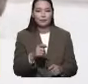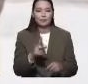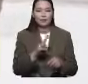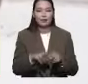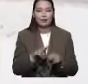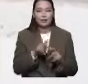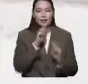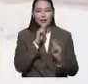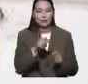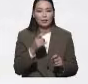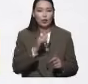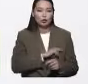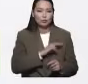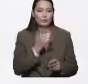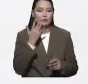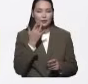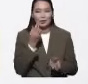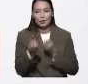жана берсін.